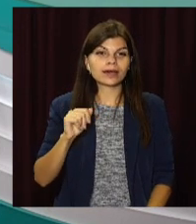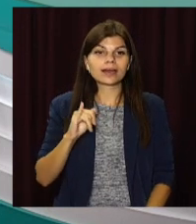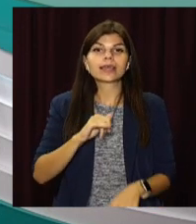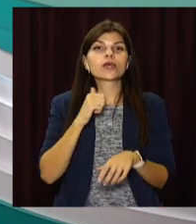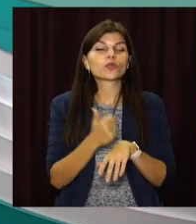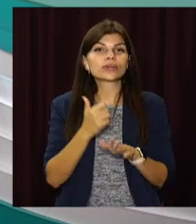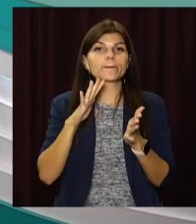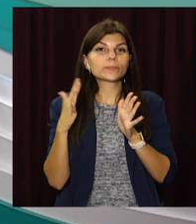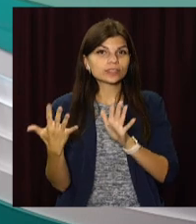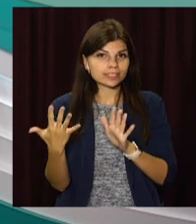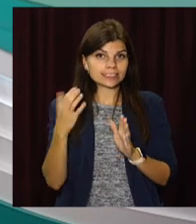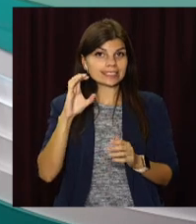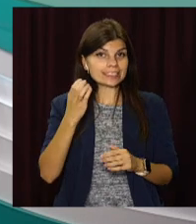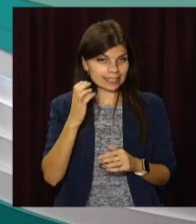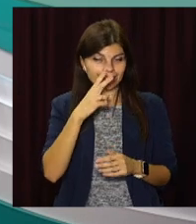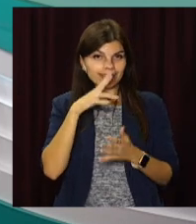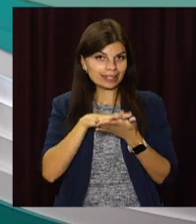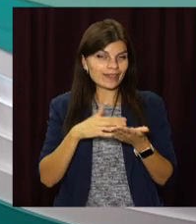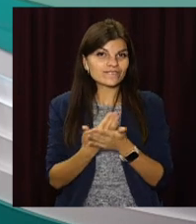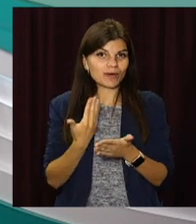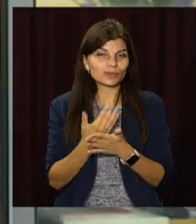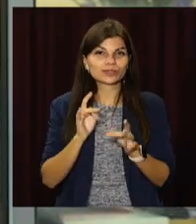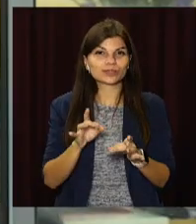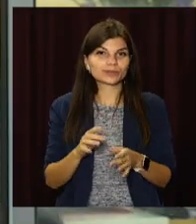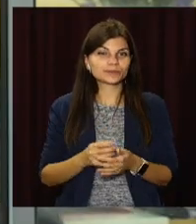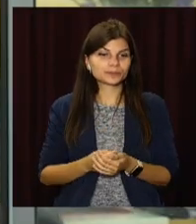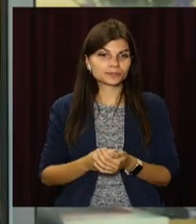Пуговкіна. І про головні події середи далі у випуску.